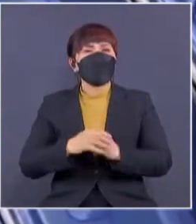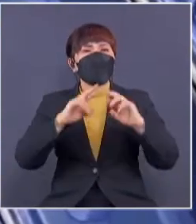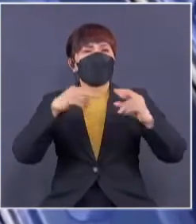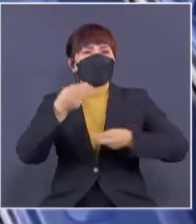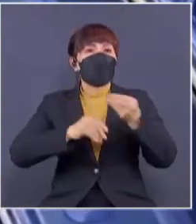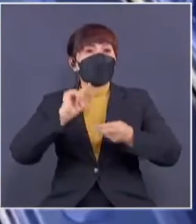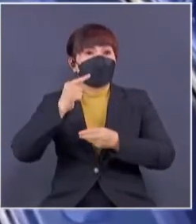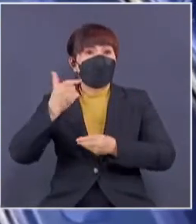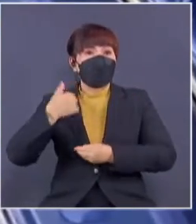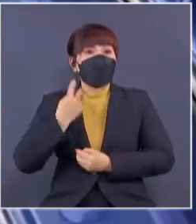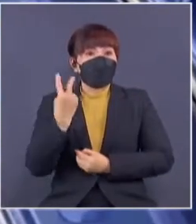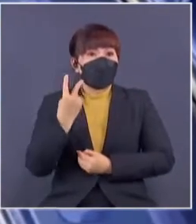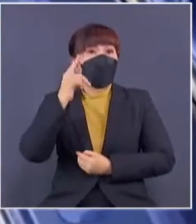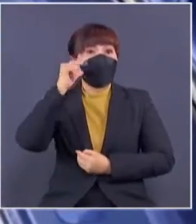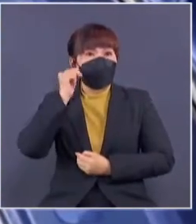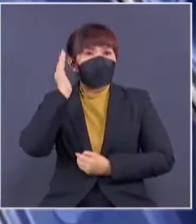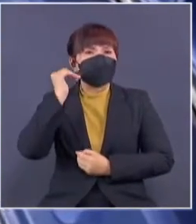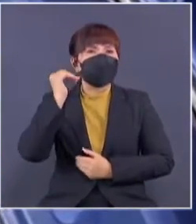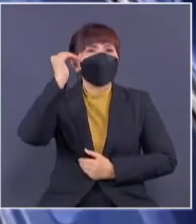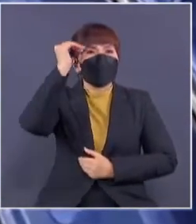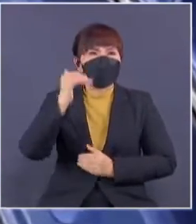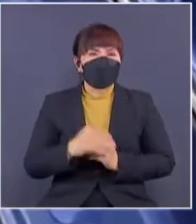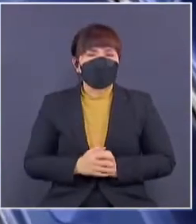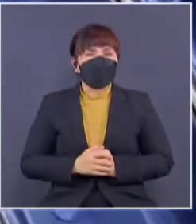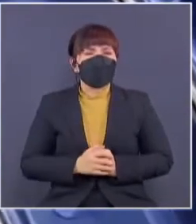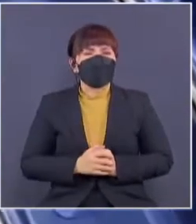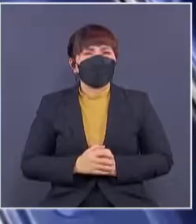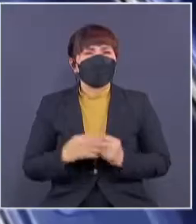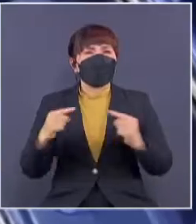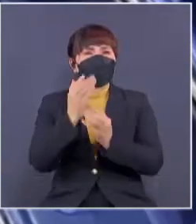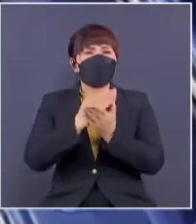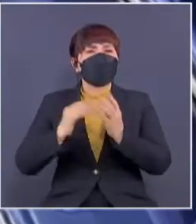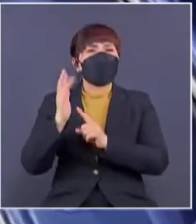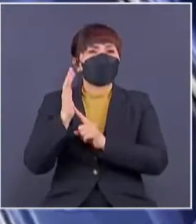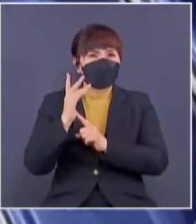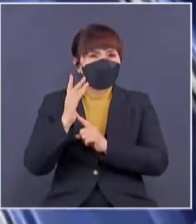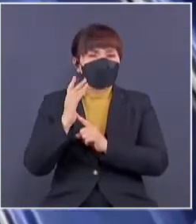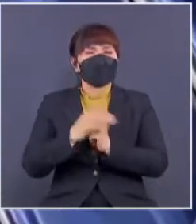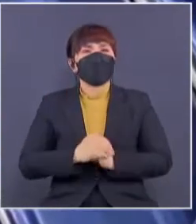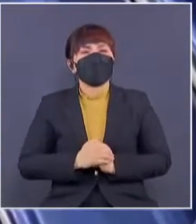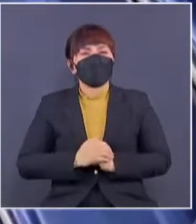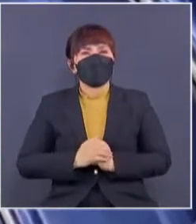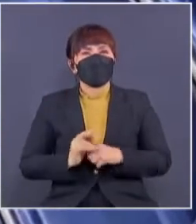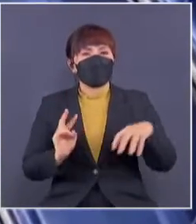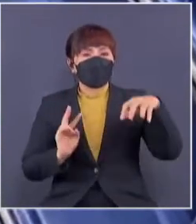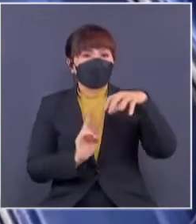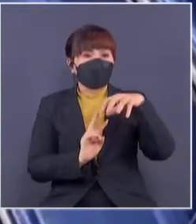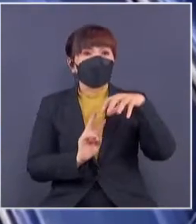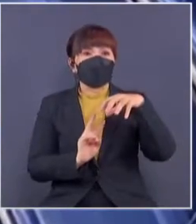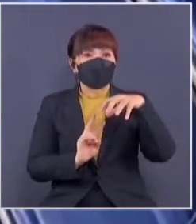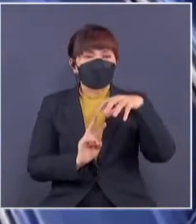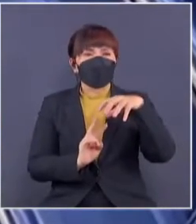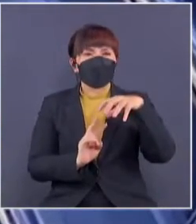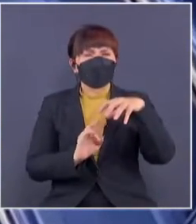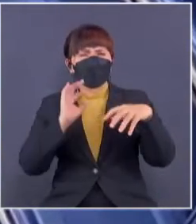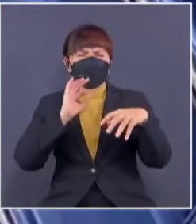องร้านทองนี้ชื่อว่าแกรนด์เยาวราชตลาดดีค่ะ อยู่บริเวณเขตบางขุนเทียนคุณผู้ชมพอรู้ว่าทั้งสองคนก็คือแม่แล้วก็น้องช